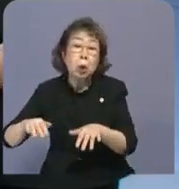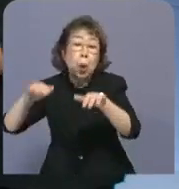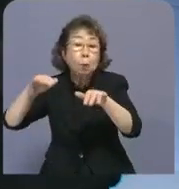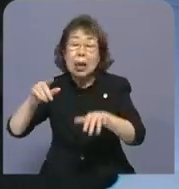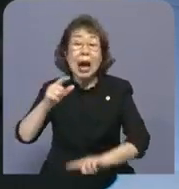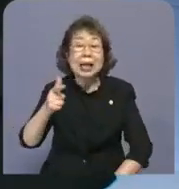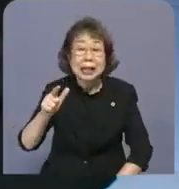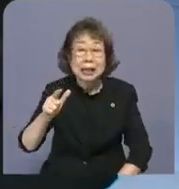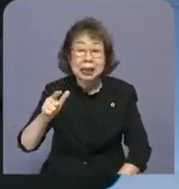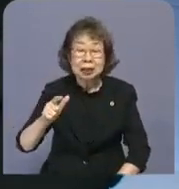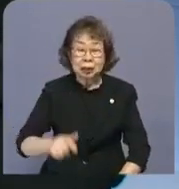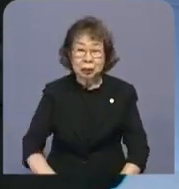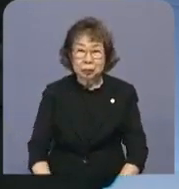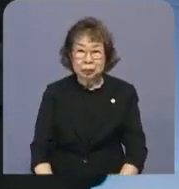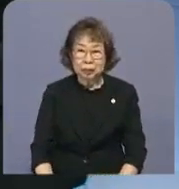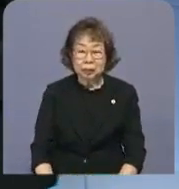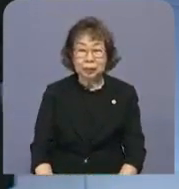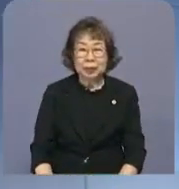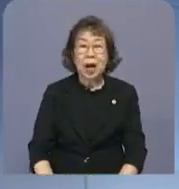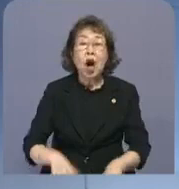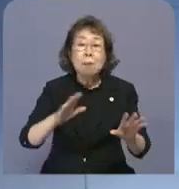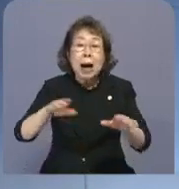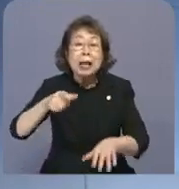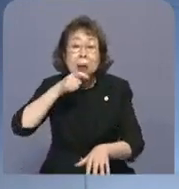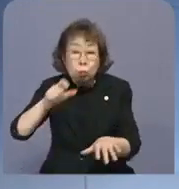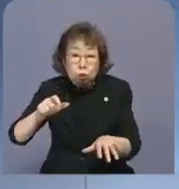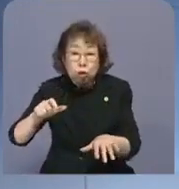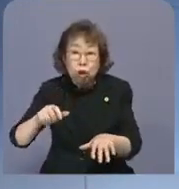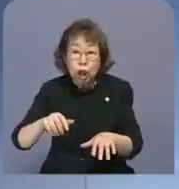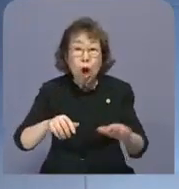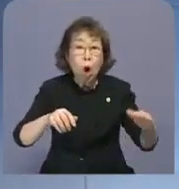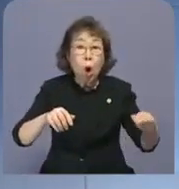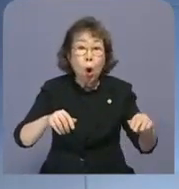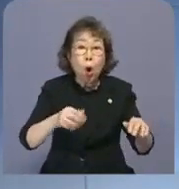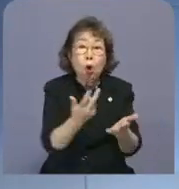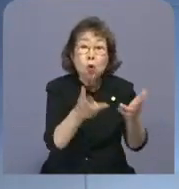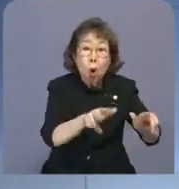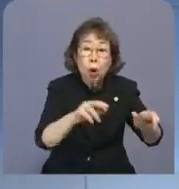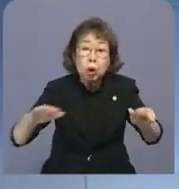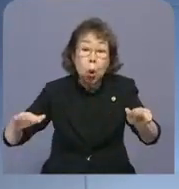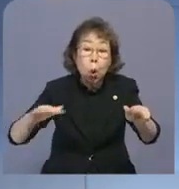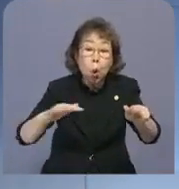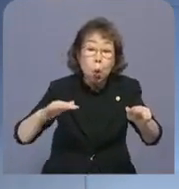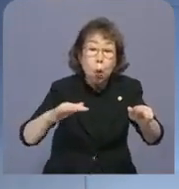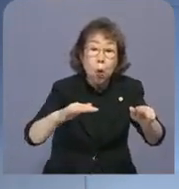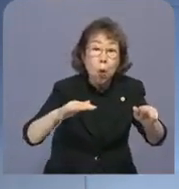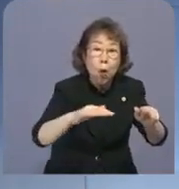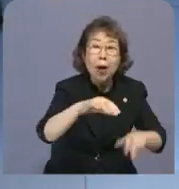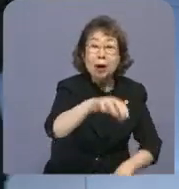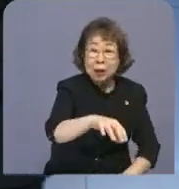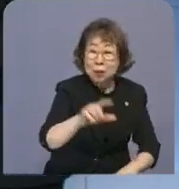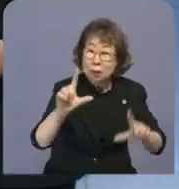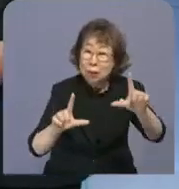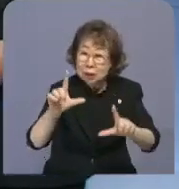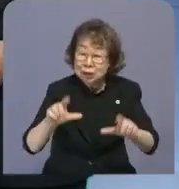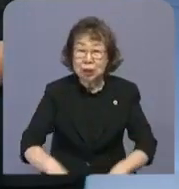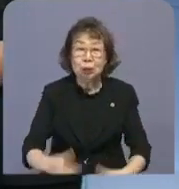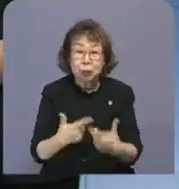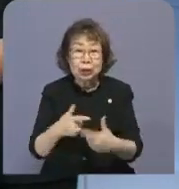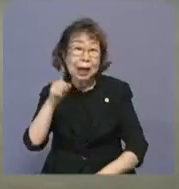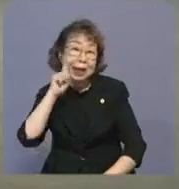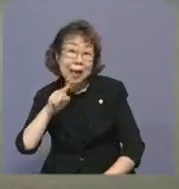높지는 않은 모습 보실 수 있을텐데요 다만 바닷물이 이수정 공원 쪽으로 강하게 밀려들고 있는 모습 보이실겁니다 부산은